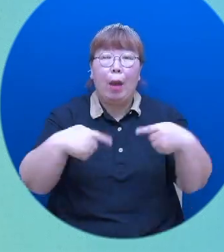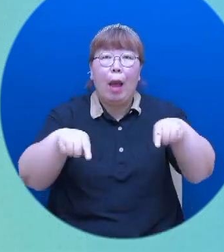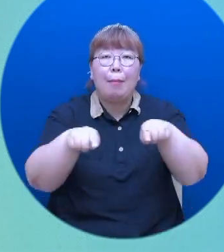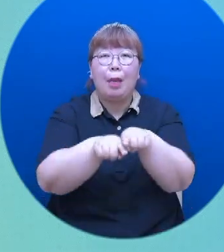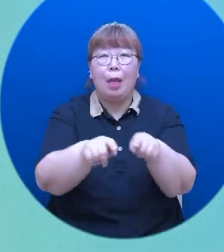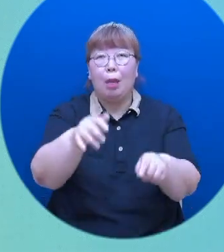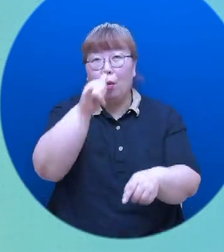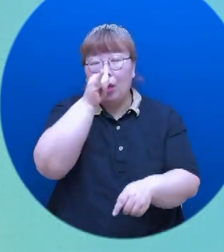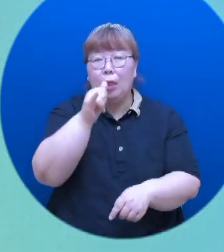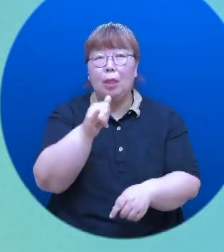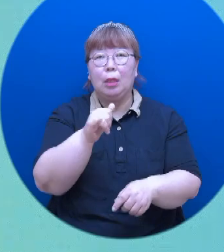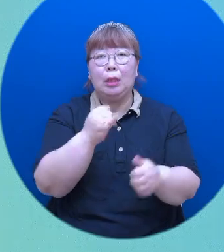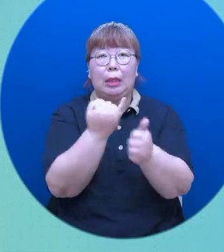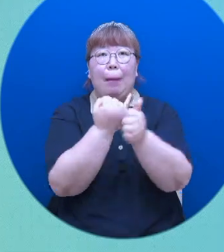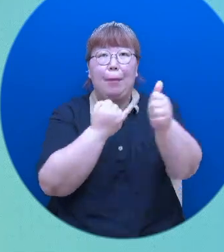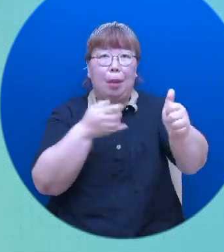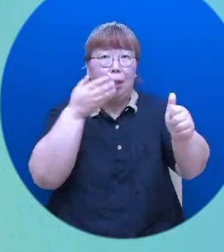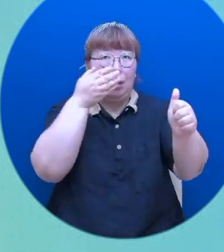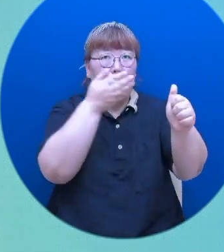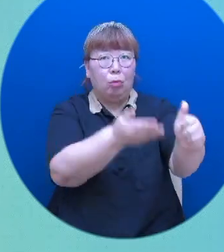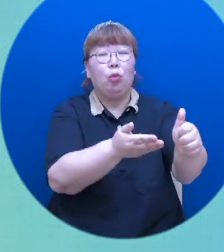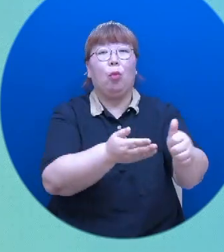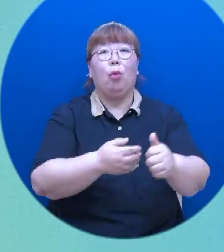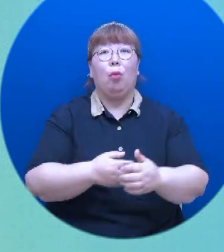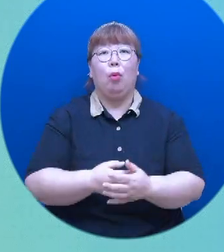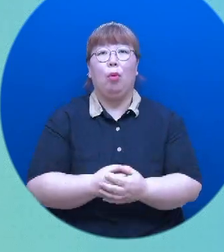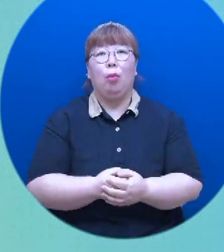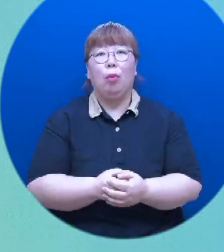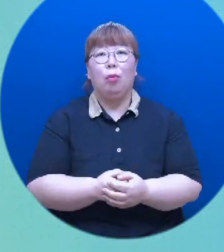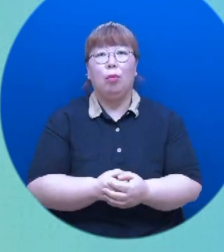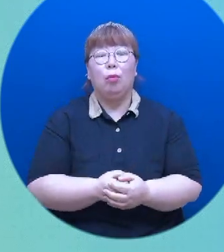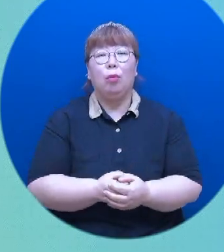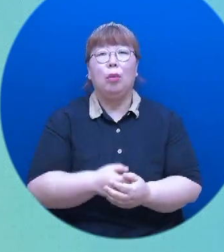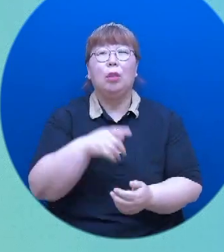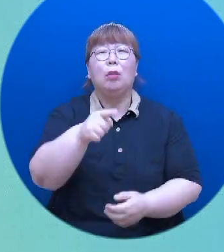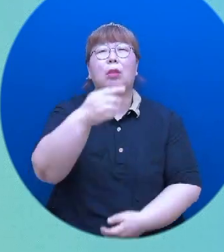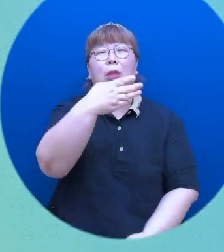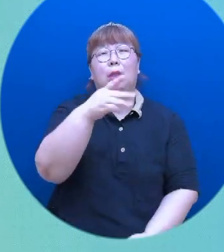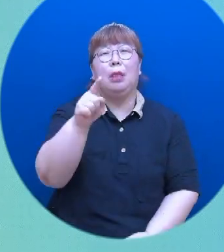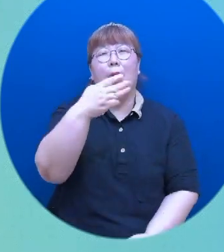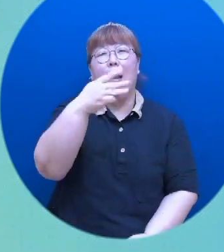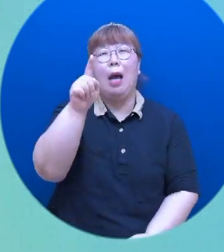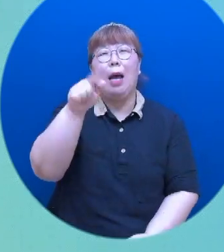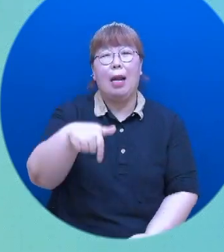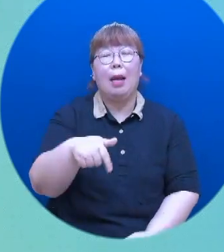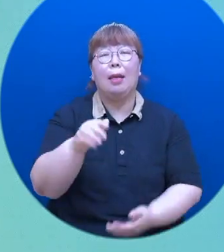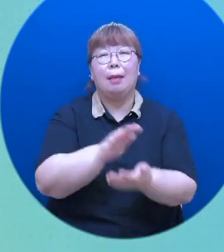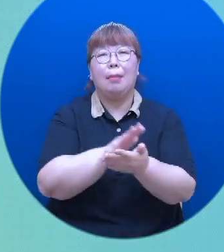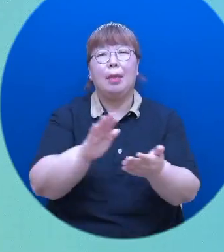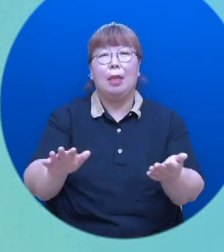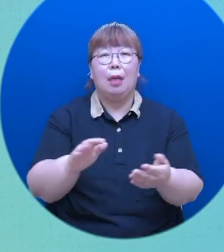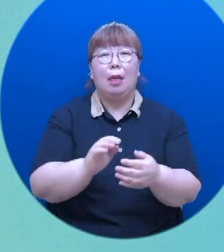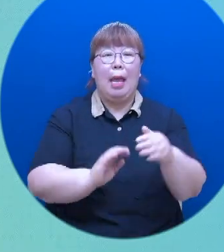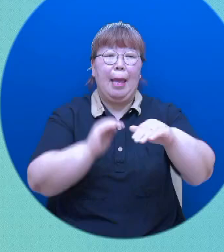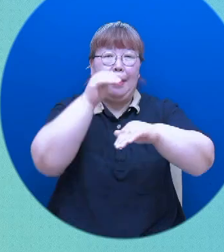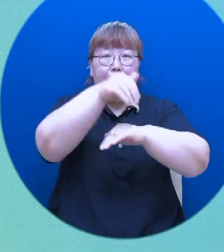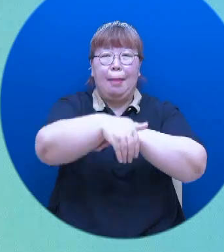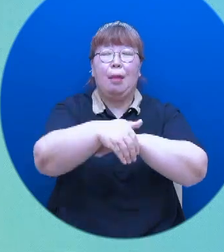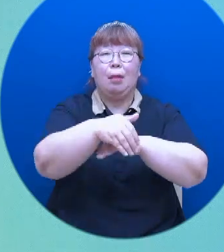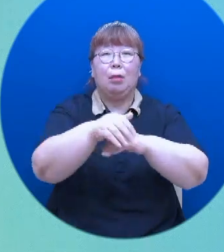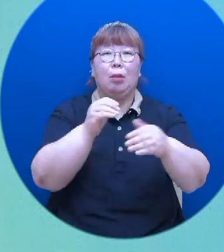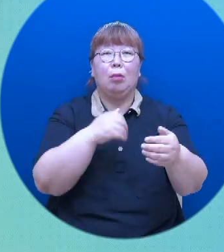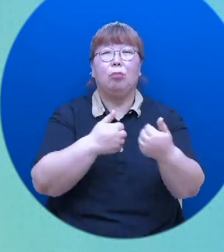있는 남편에게도 주었더라. 이렇게 말하고 있습니다. 그게 타락이에요. 그게 에덴에서 추방이에요.